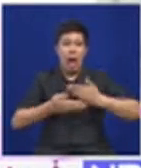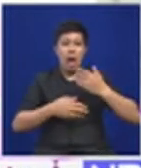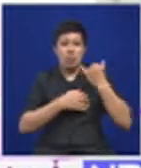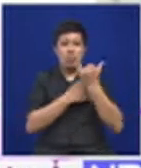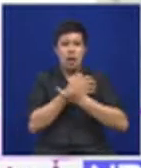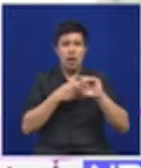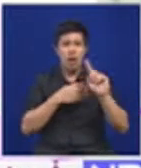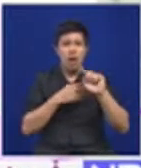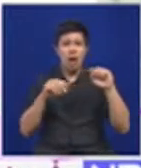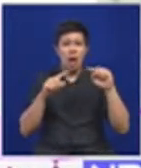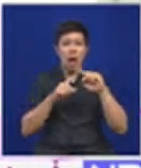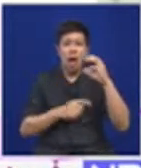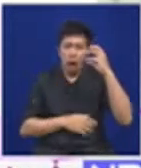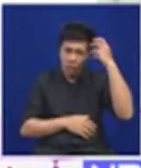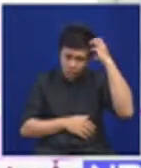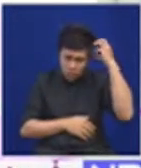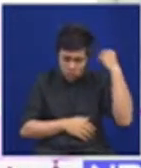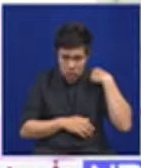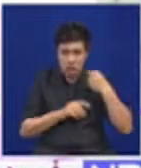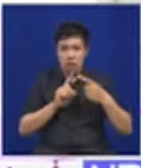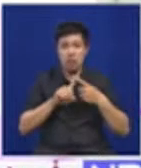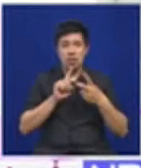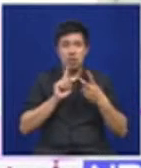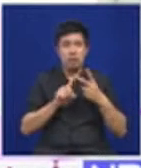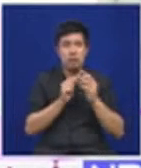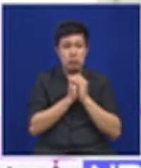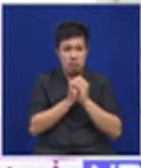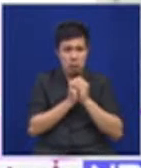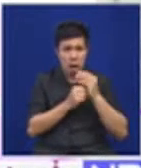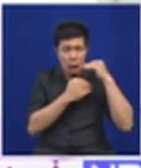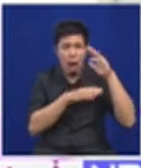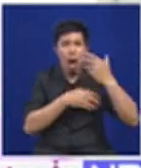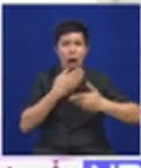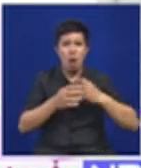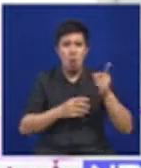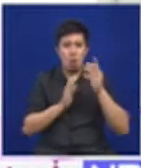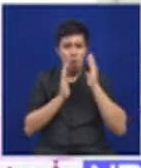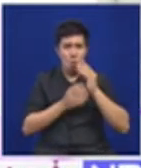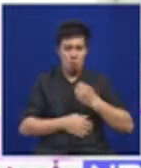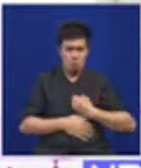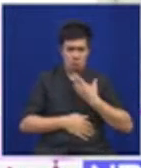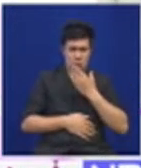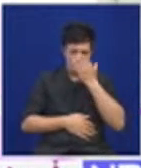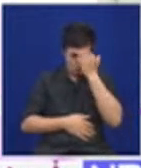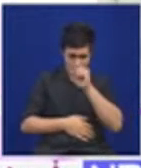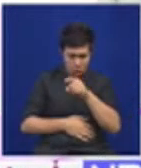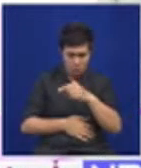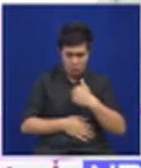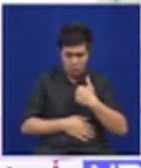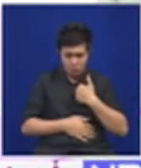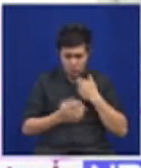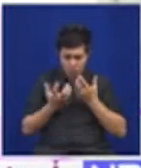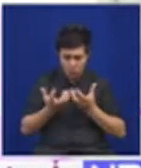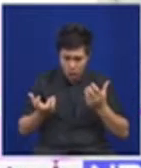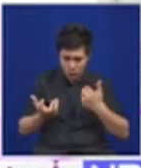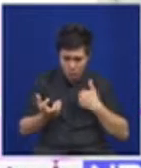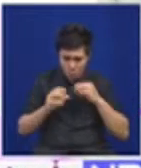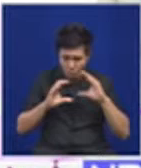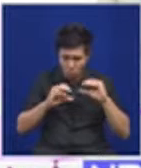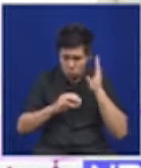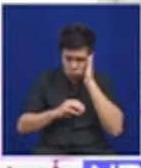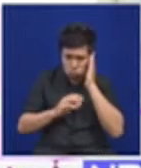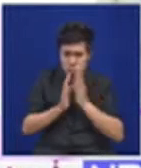พื่อนบ้านไม่ว่าจะเป็นสปป.ลาวไม่ว่าจะเป็นทางจีนซึ่งทุกคนก็ตกใจเหมือนกันเพราะว่าเนื่องจากว่าเรามีผลิตภัณฑ์ตรงนี้ค่อนข้างม